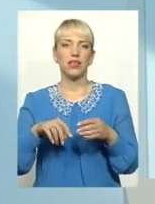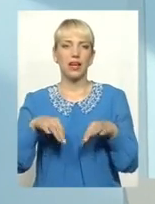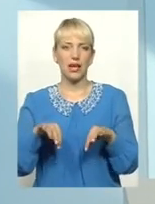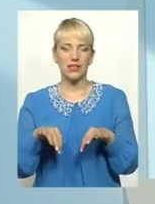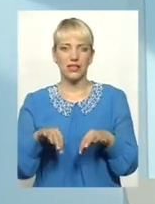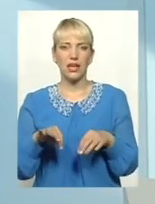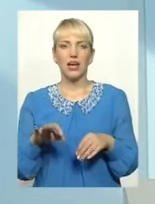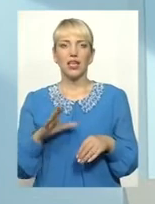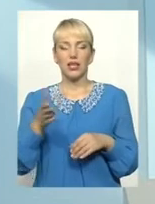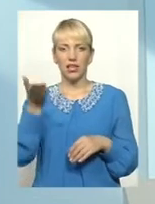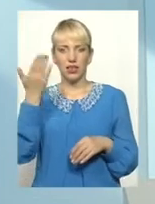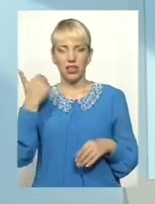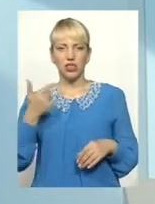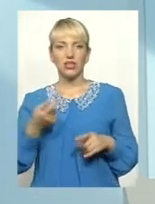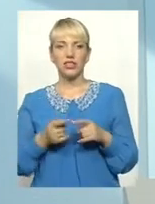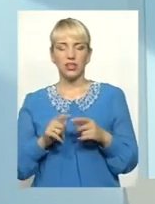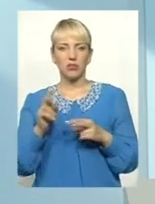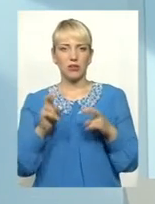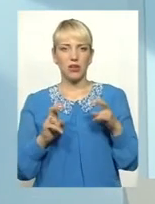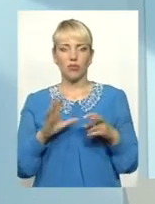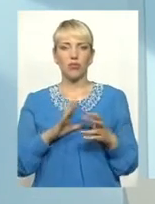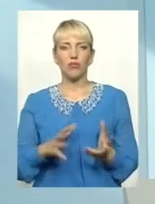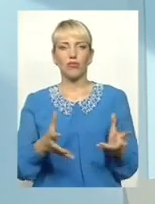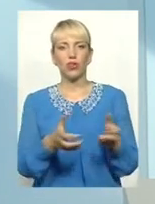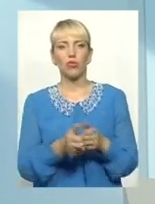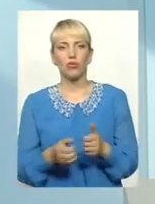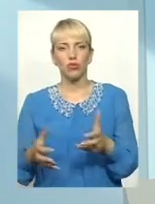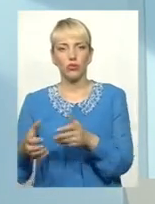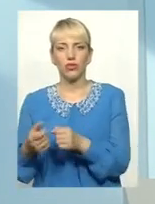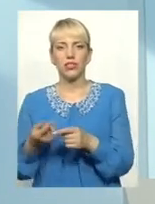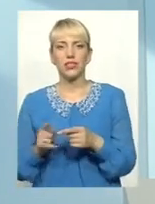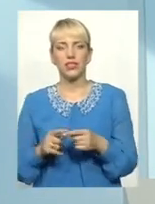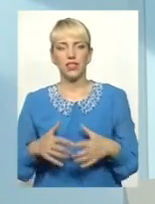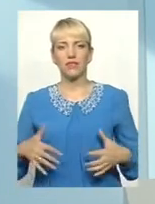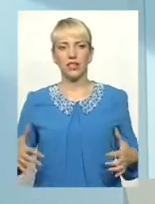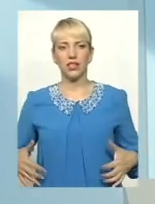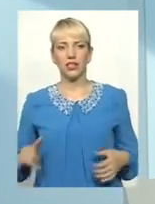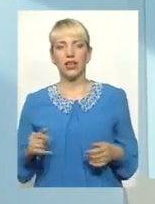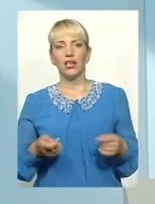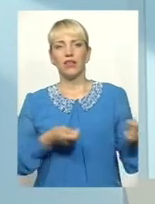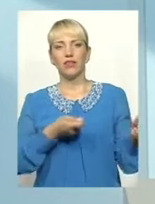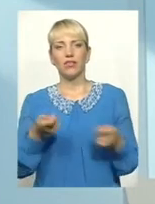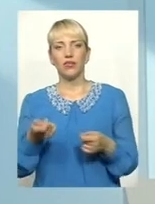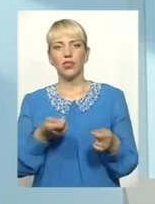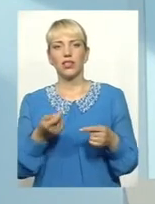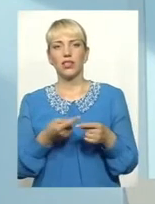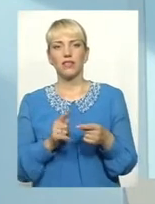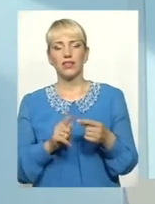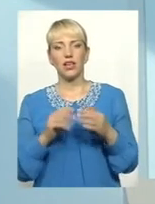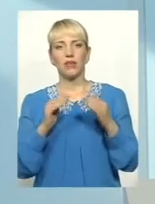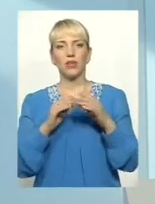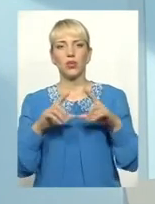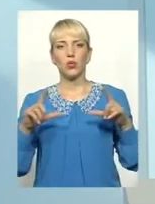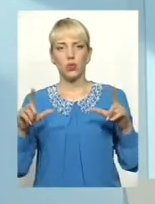виловом безпритульних тварин. І відповідно їх перевозили в даний притулок. Проблем великих